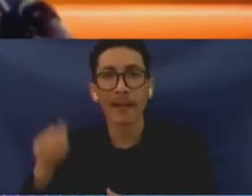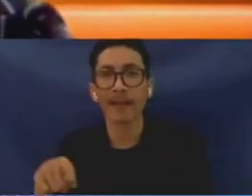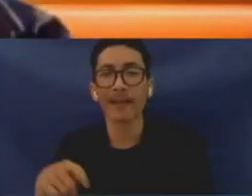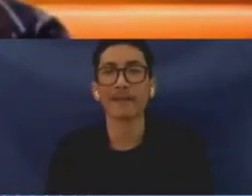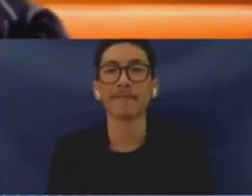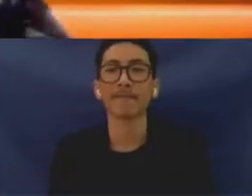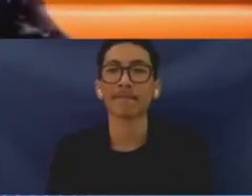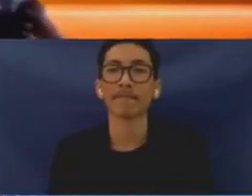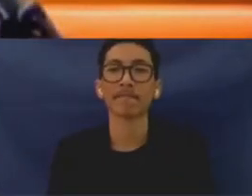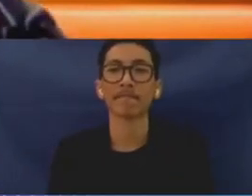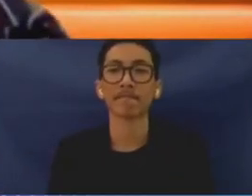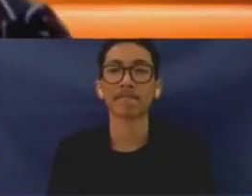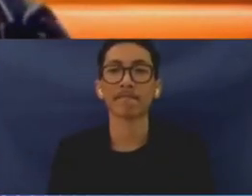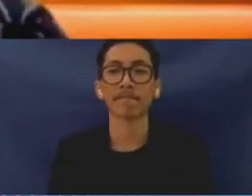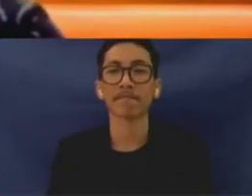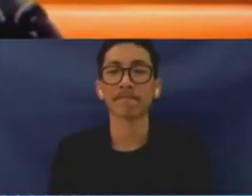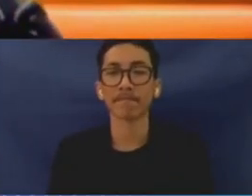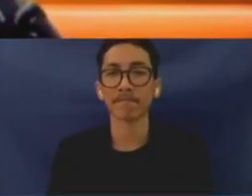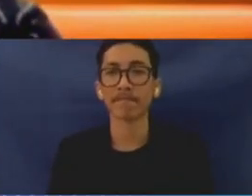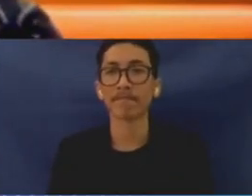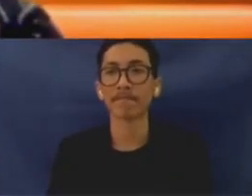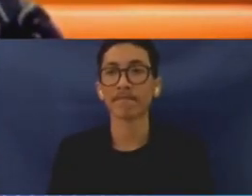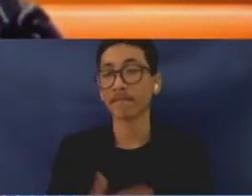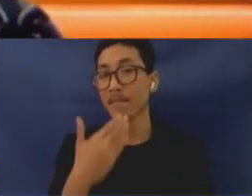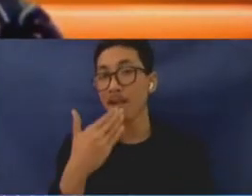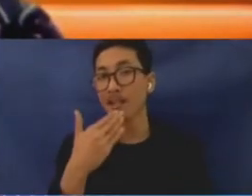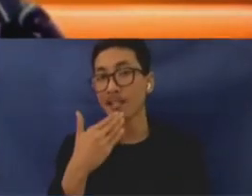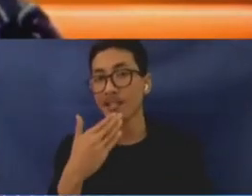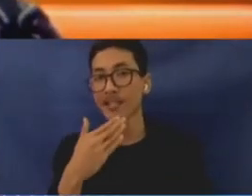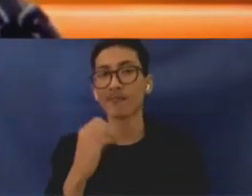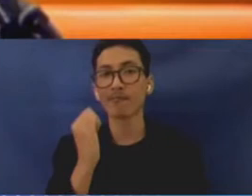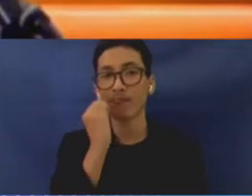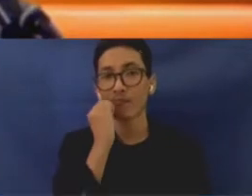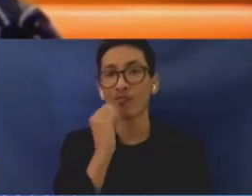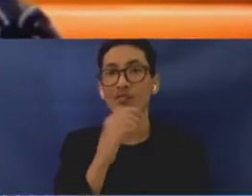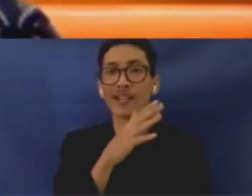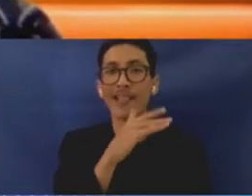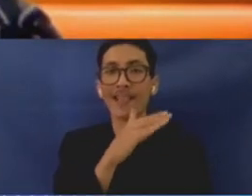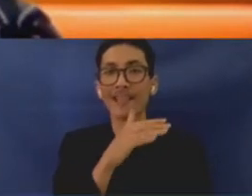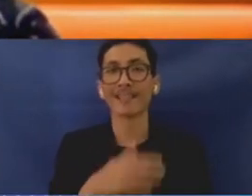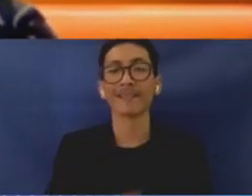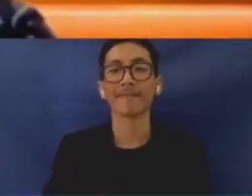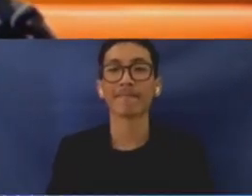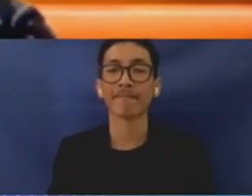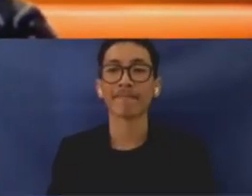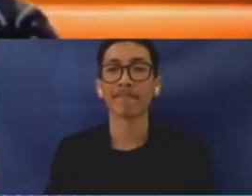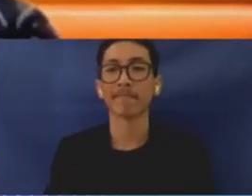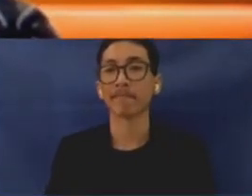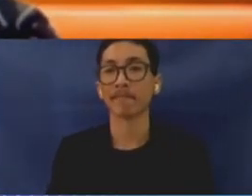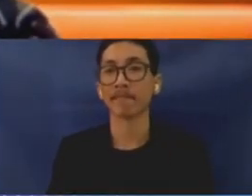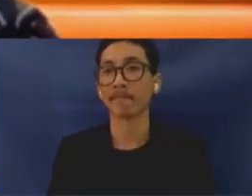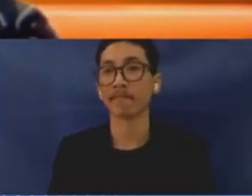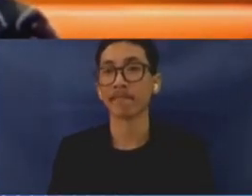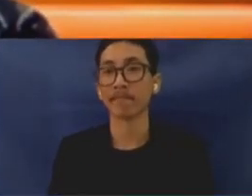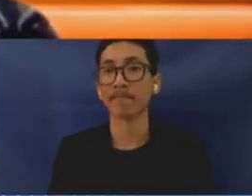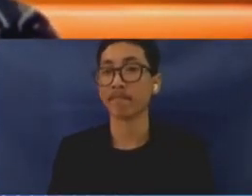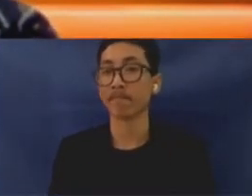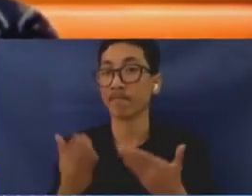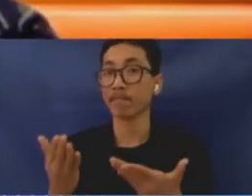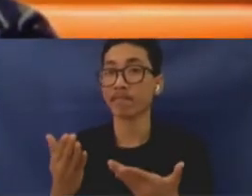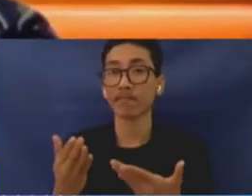Oke. Siap. Terima kasih Bu Susa, Bu Santi atas penjelasannya. Mungkin langsung ke Bu Mima, mungkin Bu Mima bisa cerita juga terkait